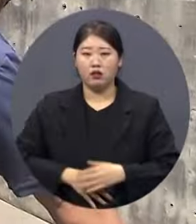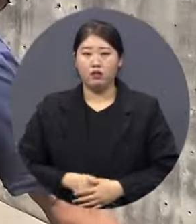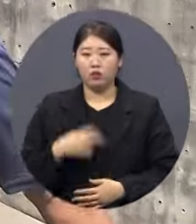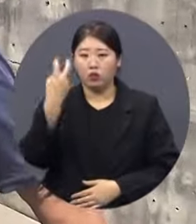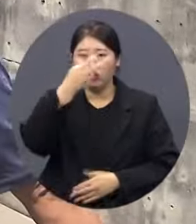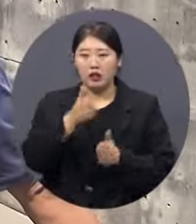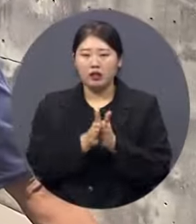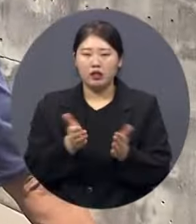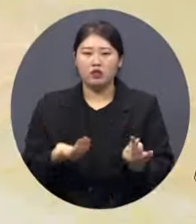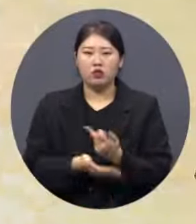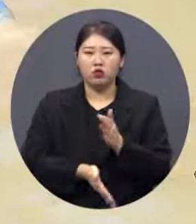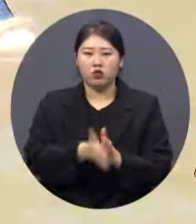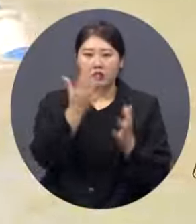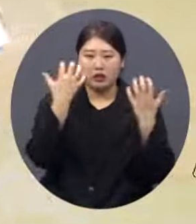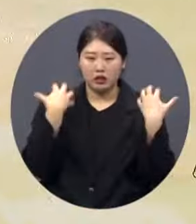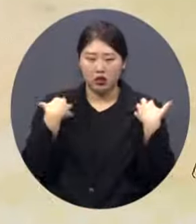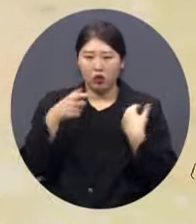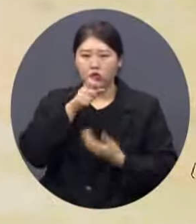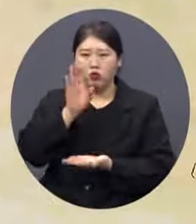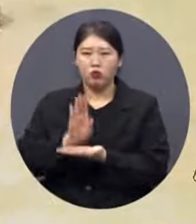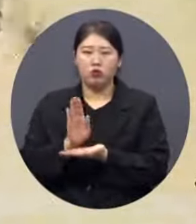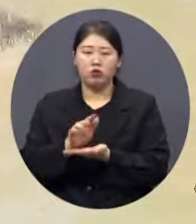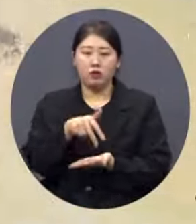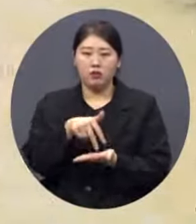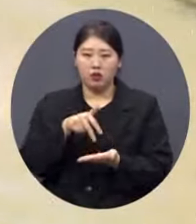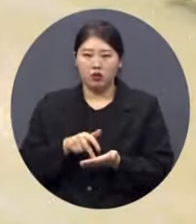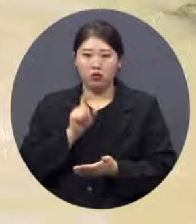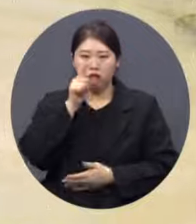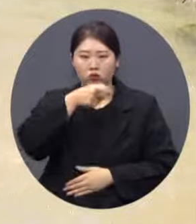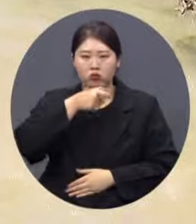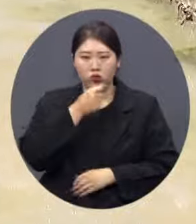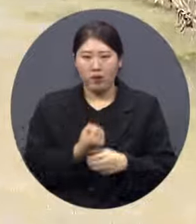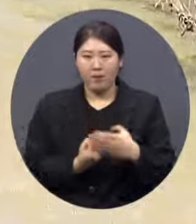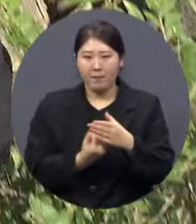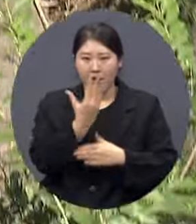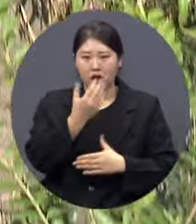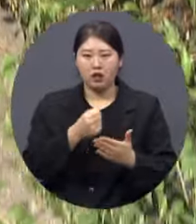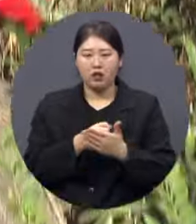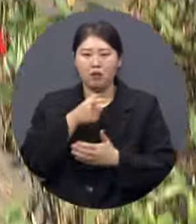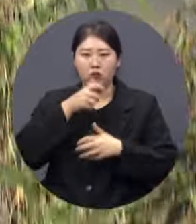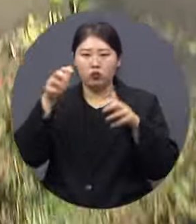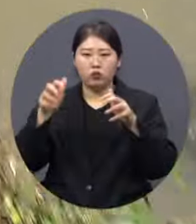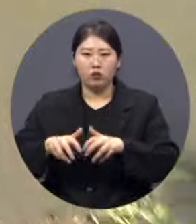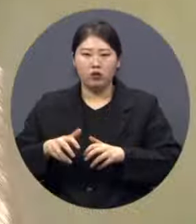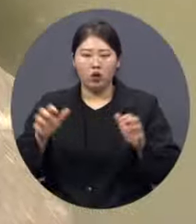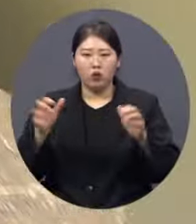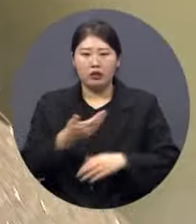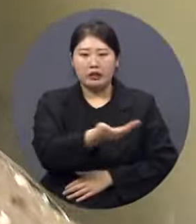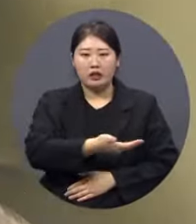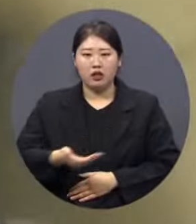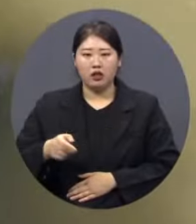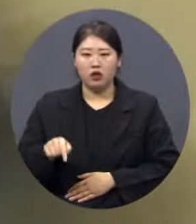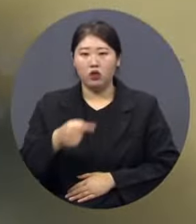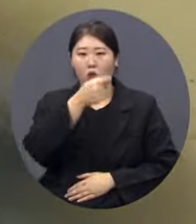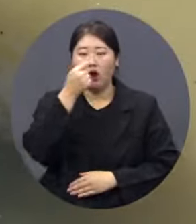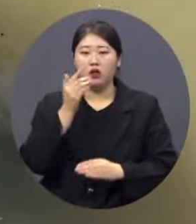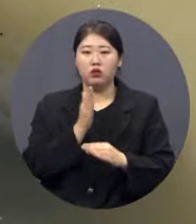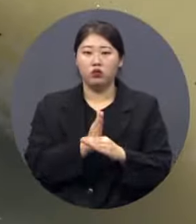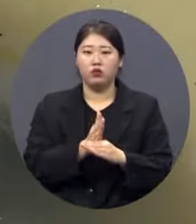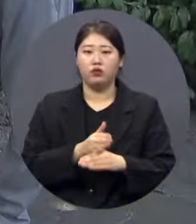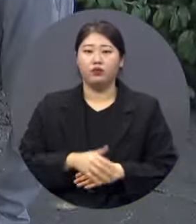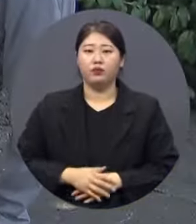나선 제주시와 상하수도 본부는 오수관이 흘러넘쳐 오수가 빗물이 모이는 우수관에 흘러든 것으로 추정하고